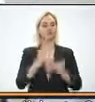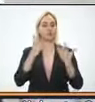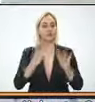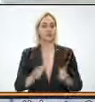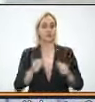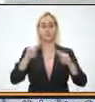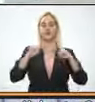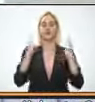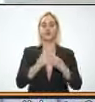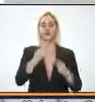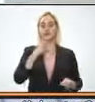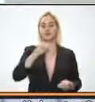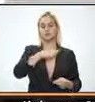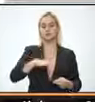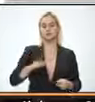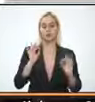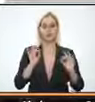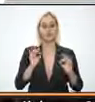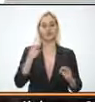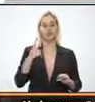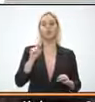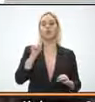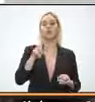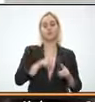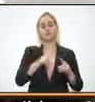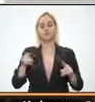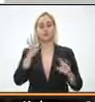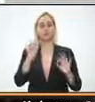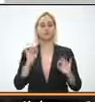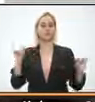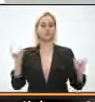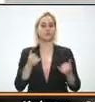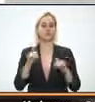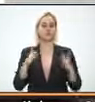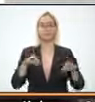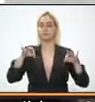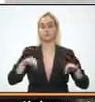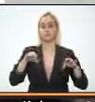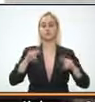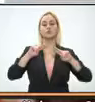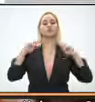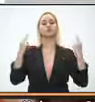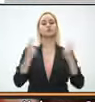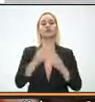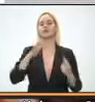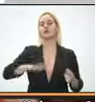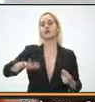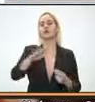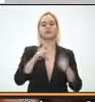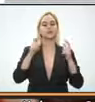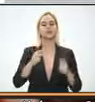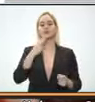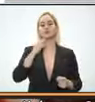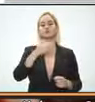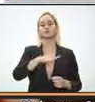etti. Dünya Kız Çocukları Günü 2012'den bu yana kutlanıyor. Bugün dünyanın her yerinde